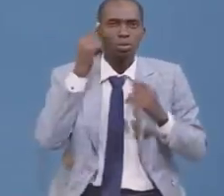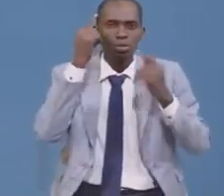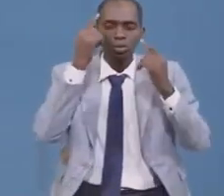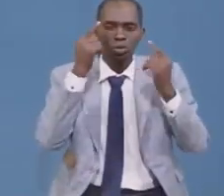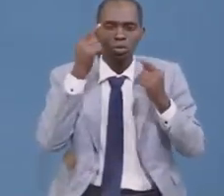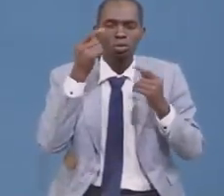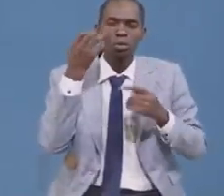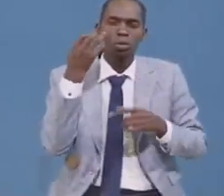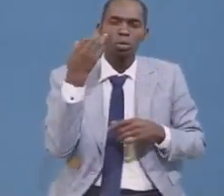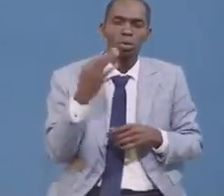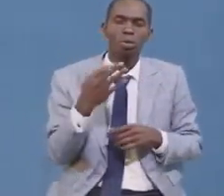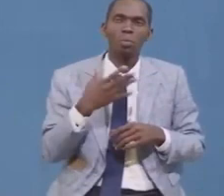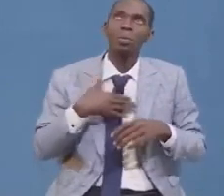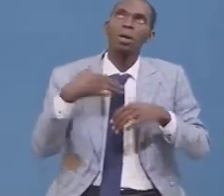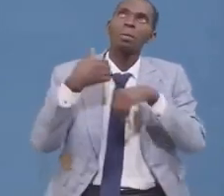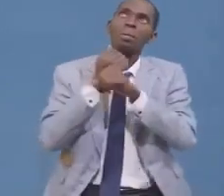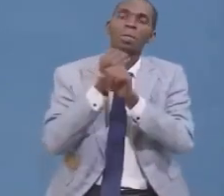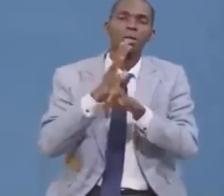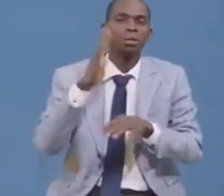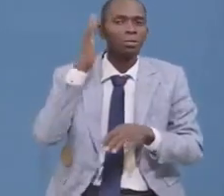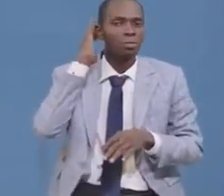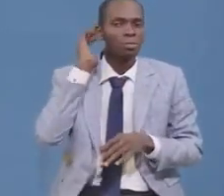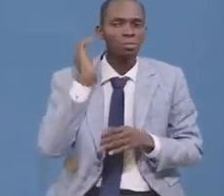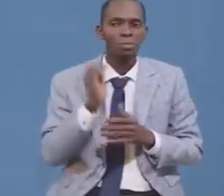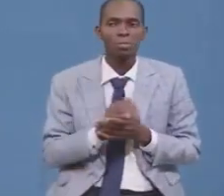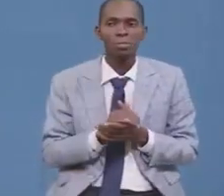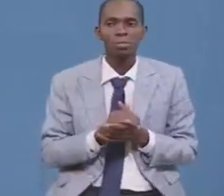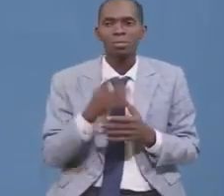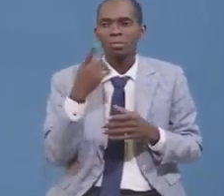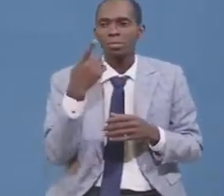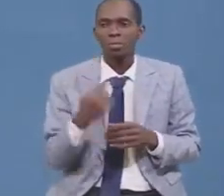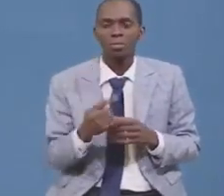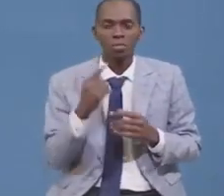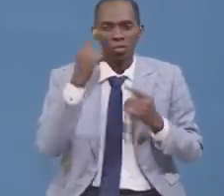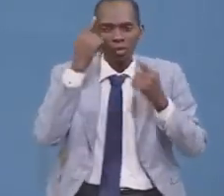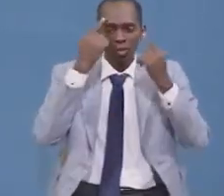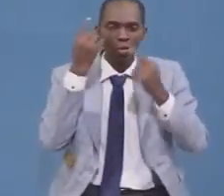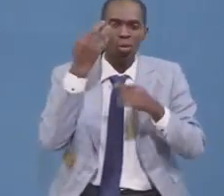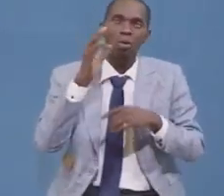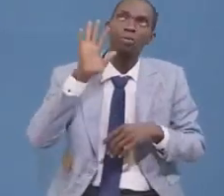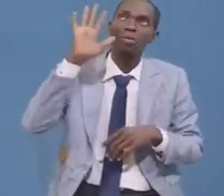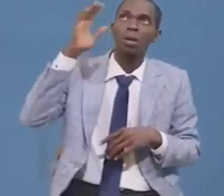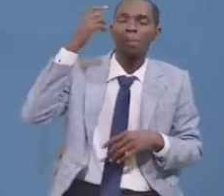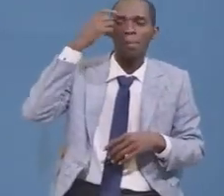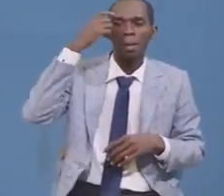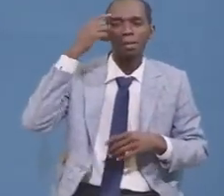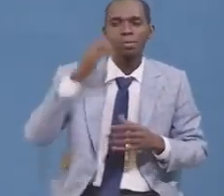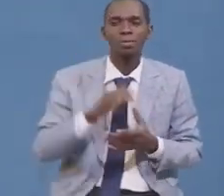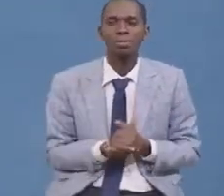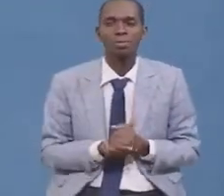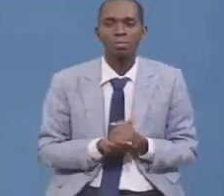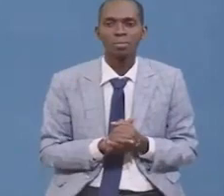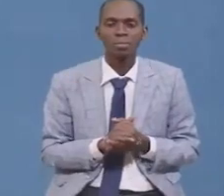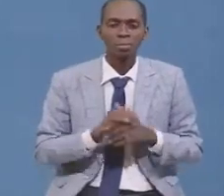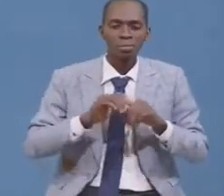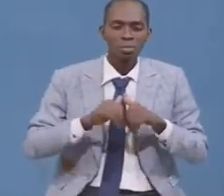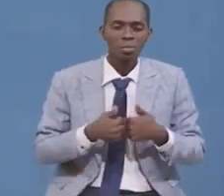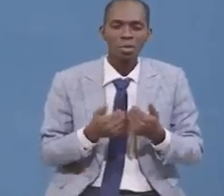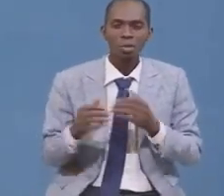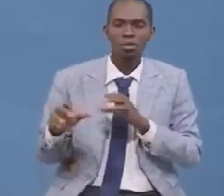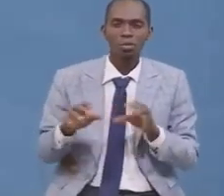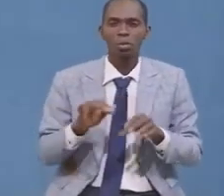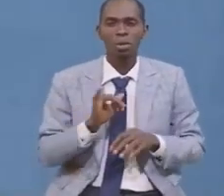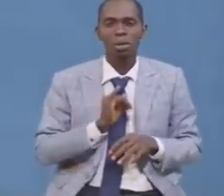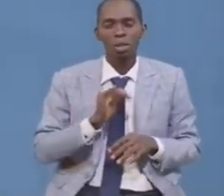maker? నా యొక్క సృష్టికర్త ఆలోచనలు నాకు తెలుసా? The thoughts of his mind. ఆయన మానసిక ఆలోచన నాకు తెలుసా? How do I